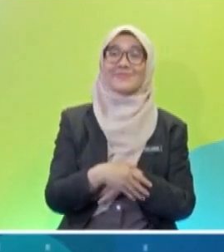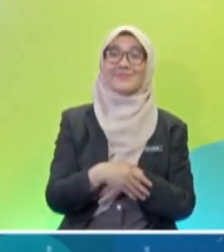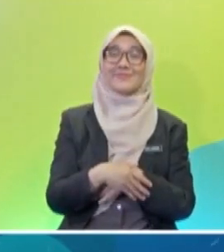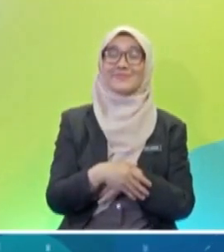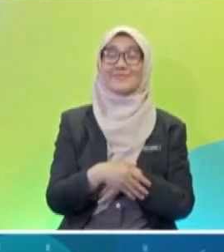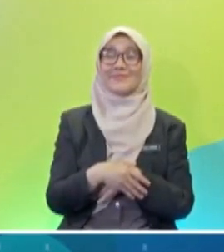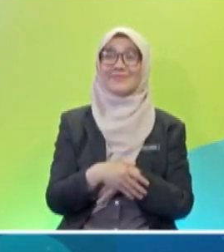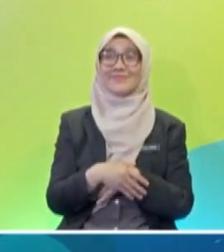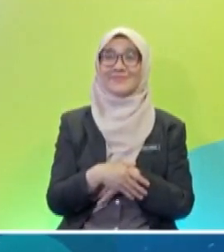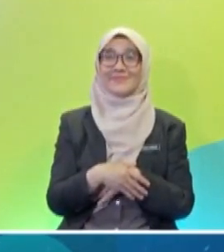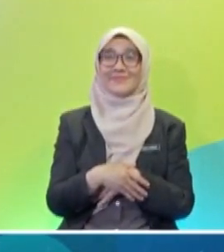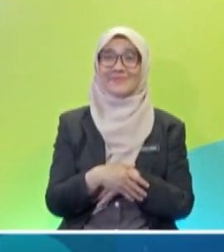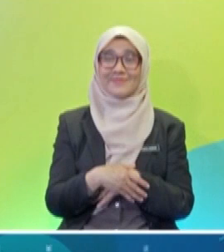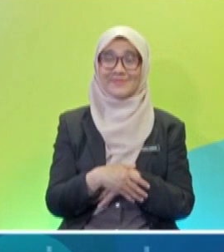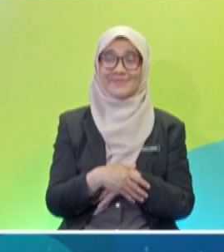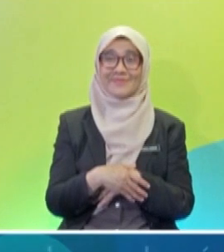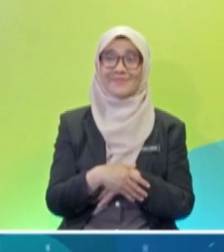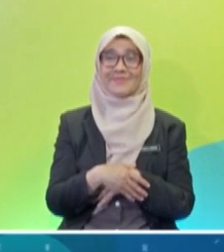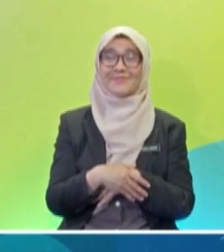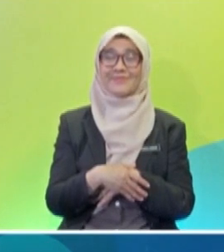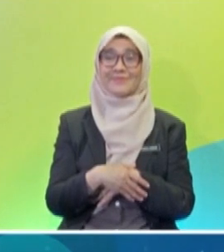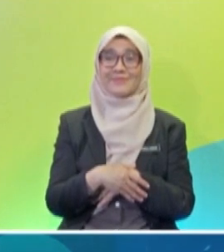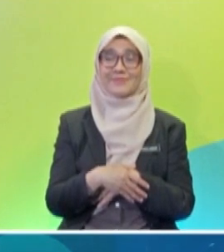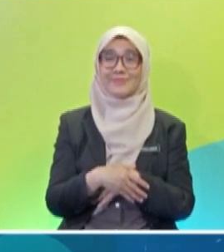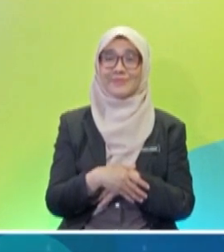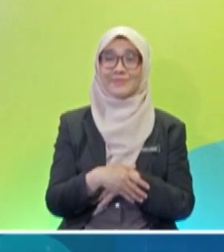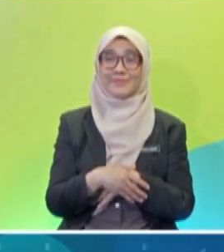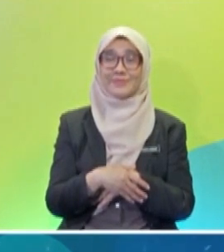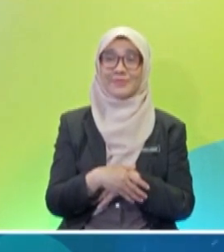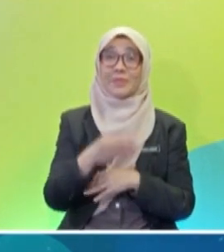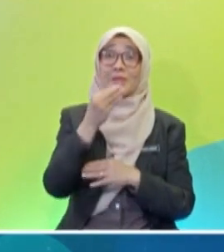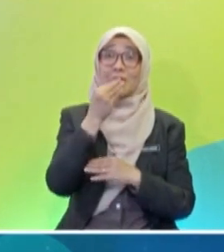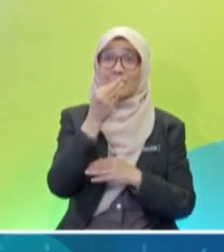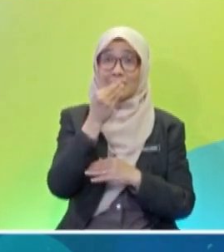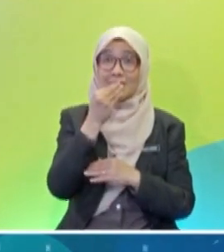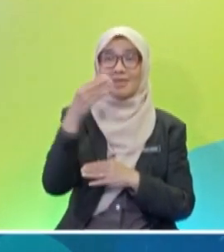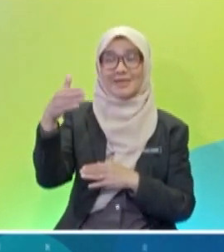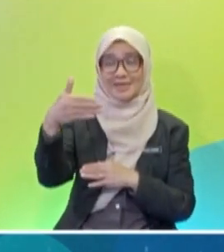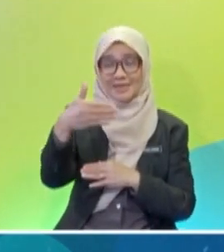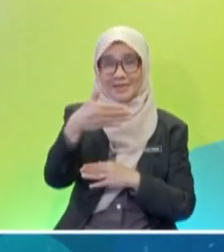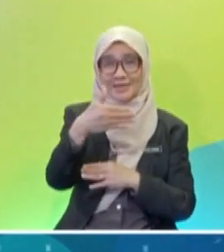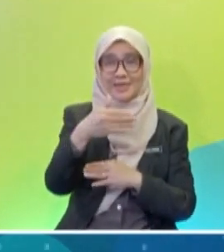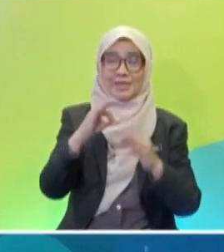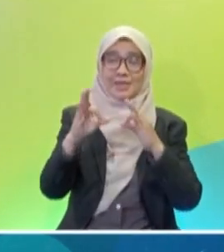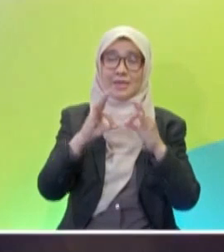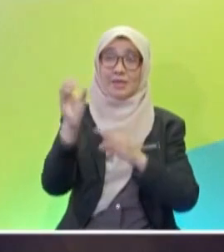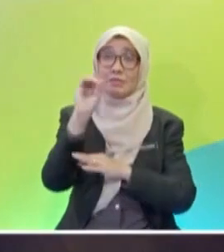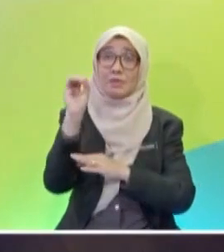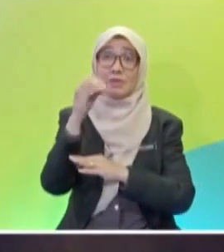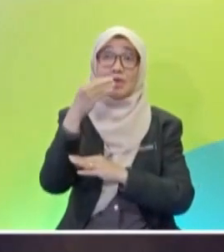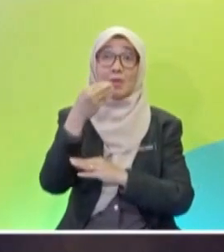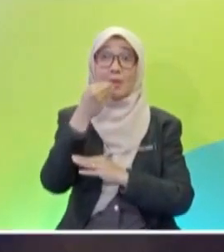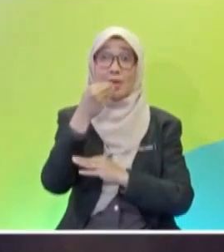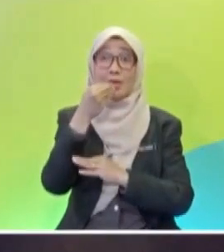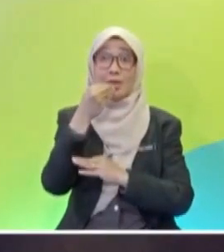kalau tidak cantik lah kau dengan kita oke yang seterusnya makanan ikan kalau tak ada makanan ikan tak